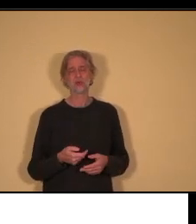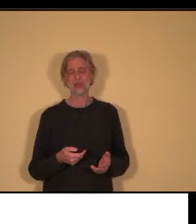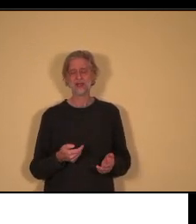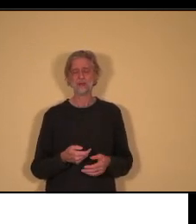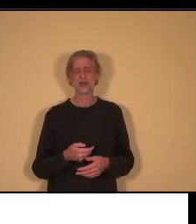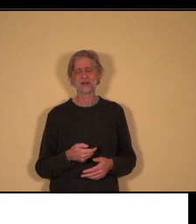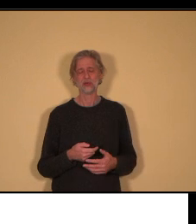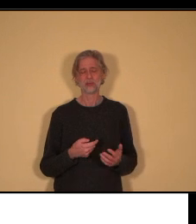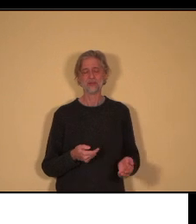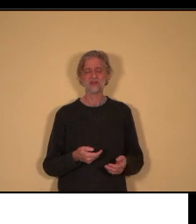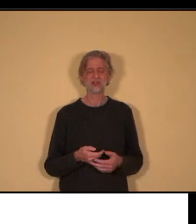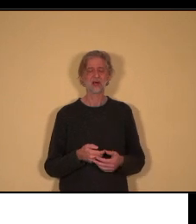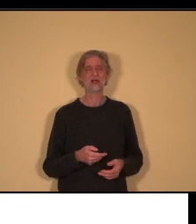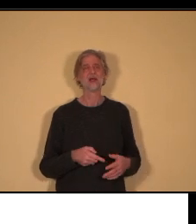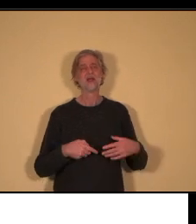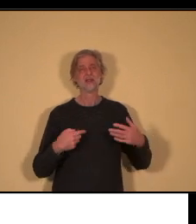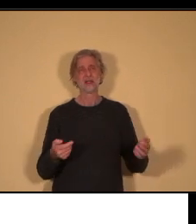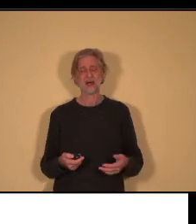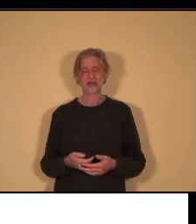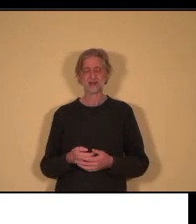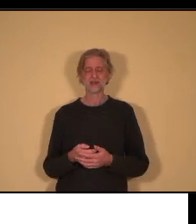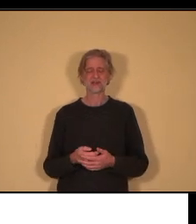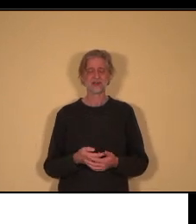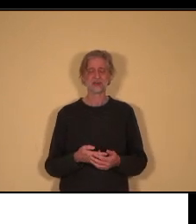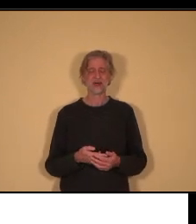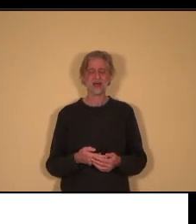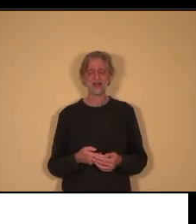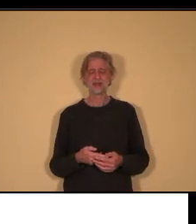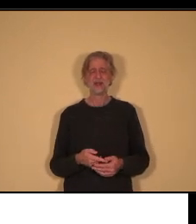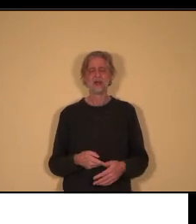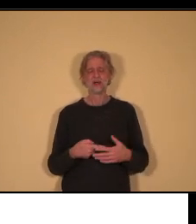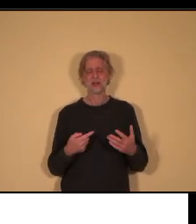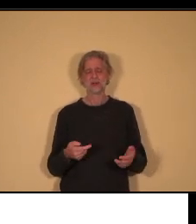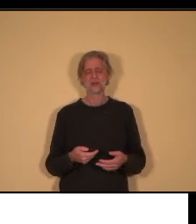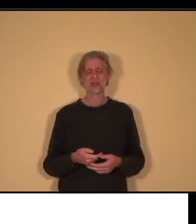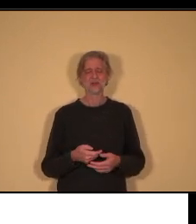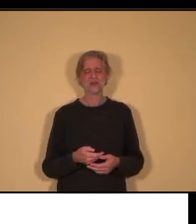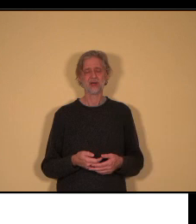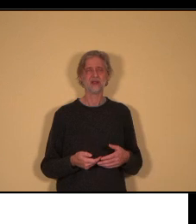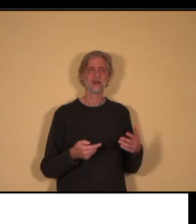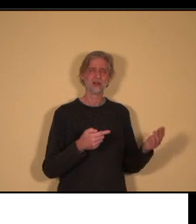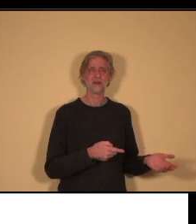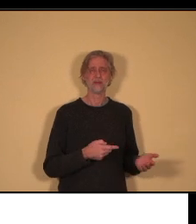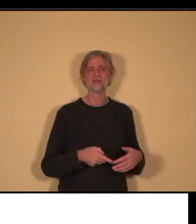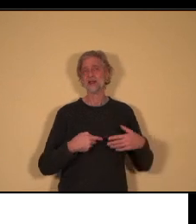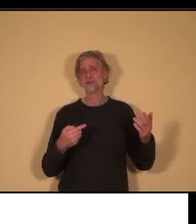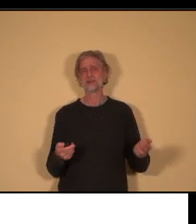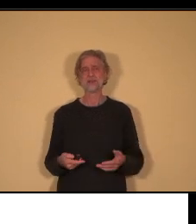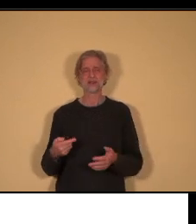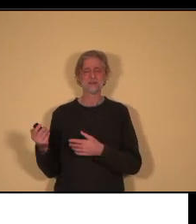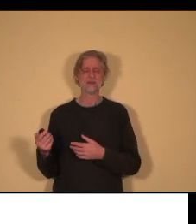wässrige Hydrogencarbonatlösung bei 40 Grad, die lagert das CO2 an und dann können wir in